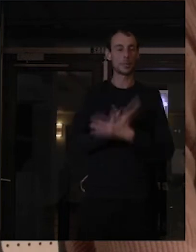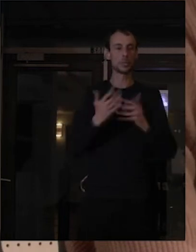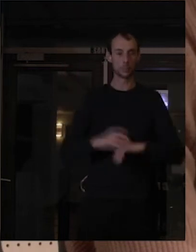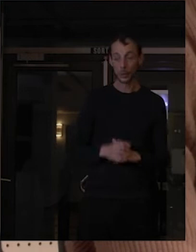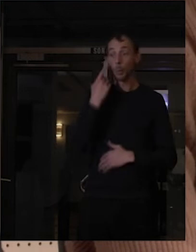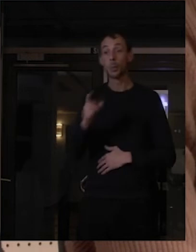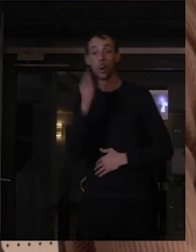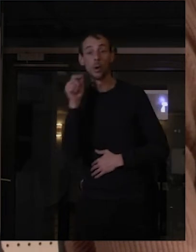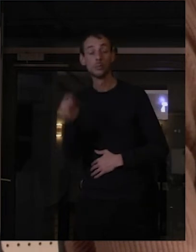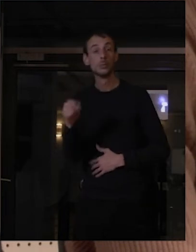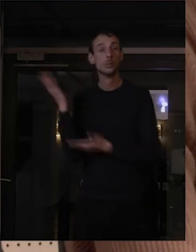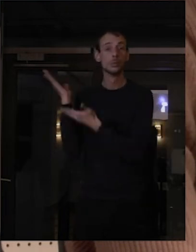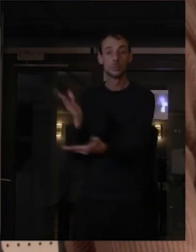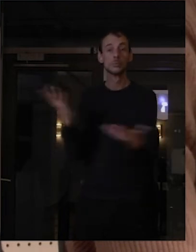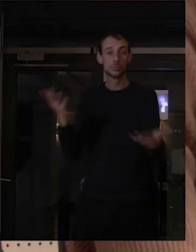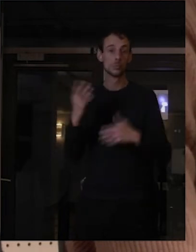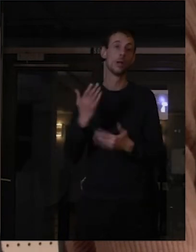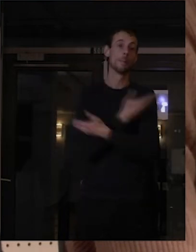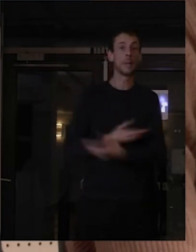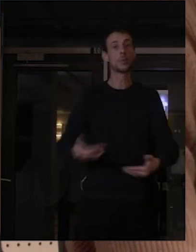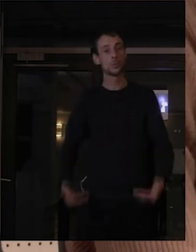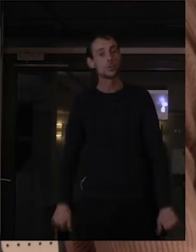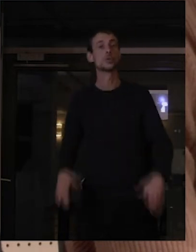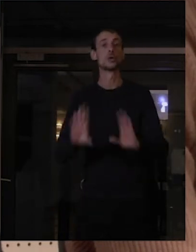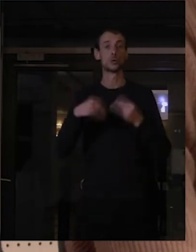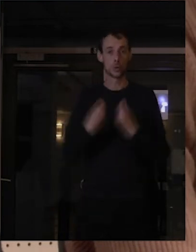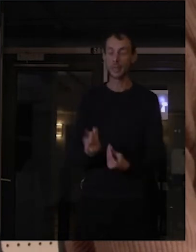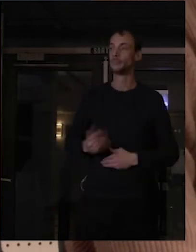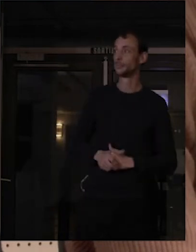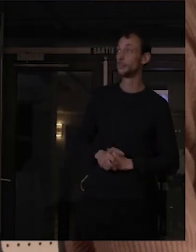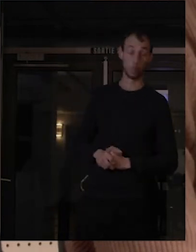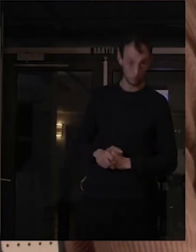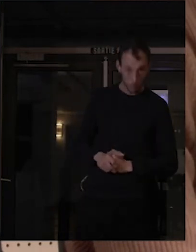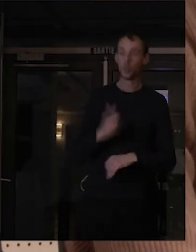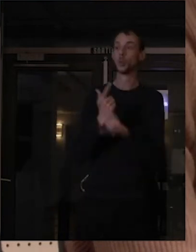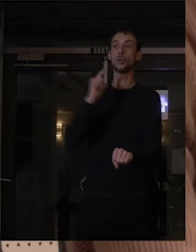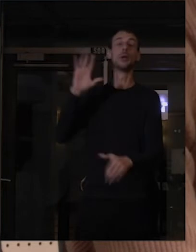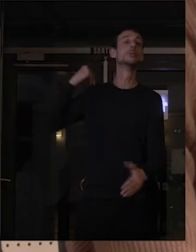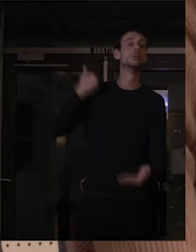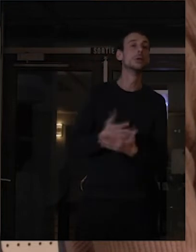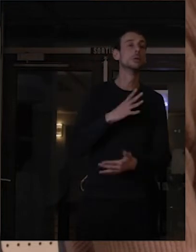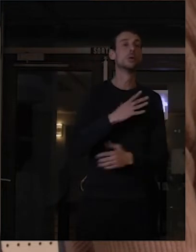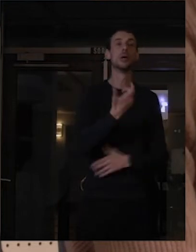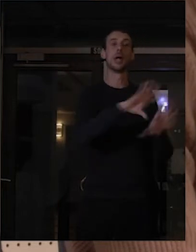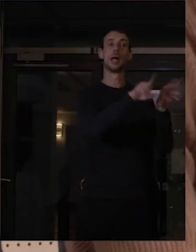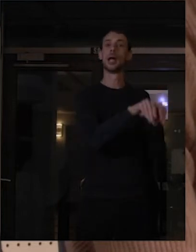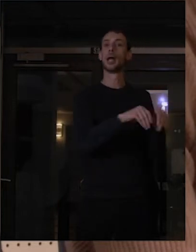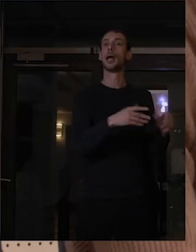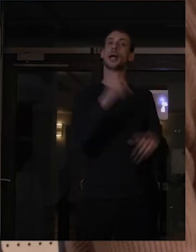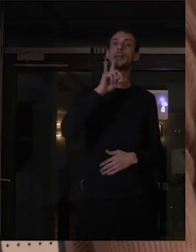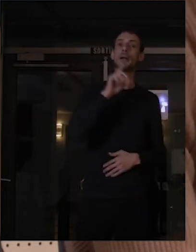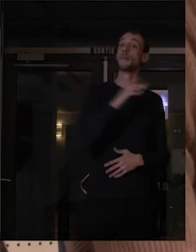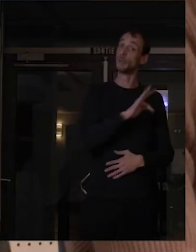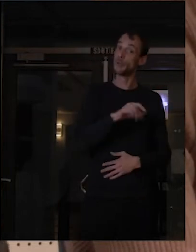short, chaussettes. Notamment l'année dernière, où il y a 2 ans, il y a une équipe féminine qui du coup est rentrée qu'avec le maillot sur le terrain. Voilà. En Coupe de France, elles ont